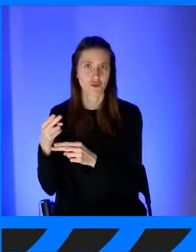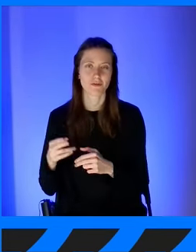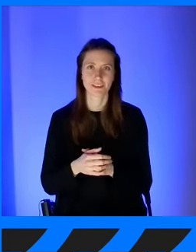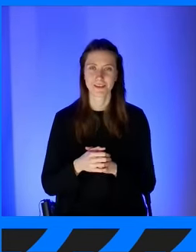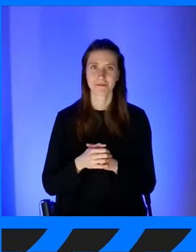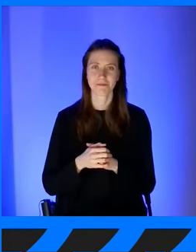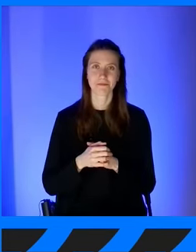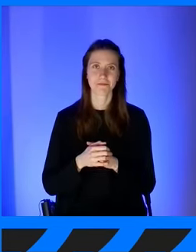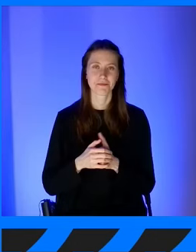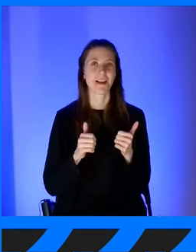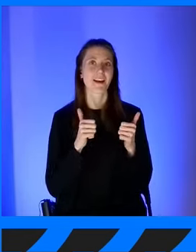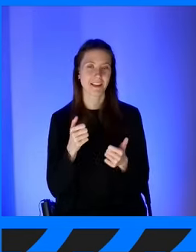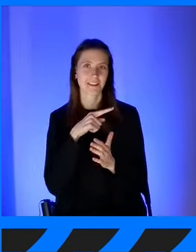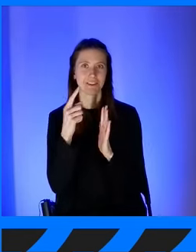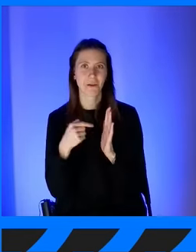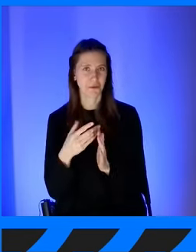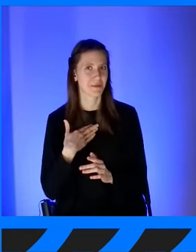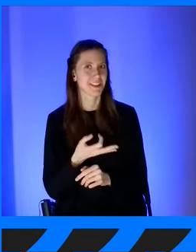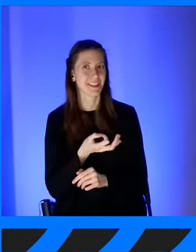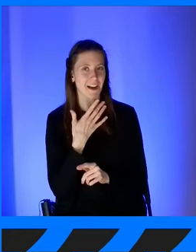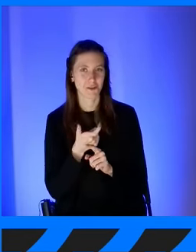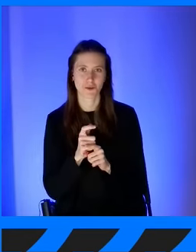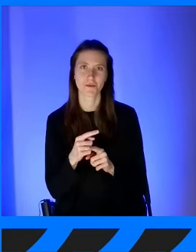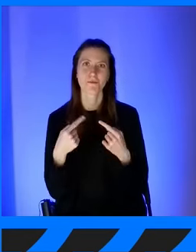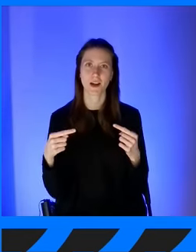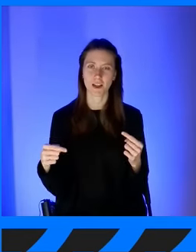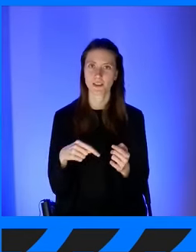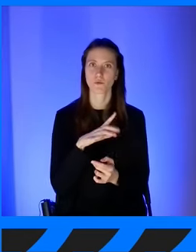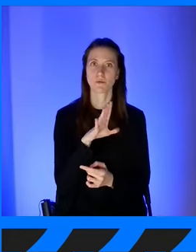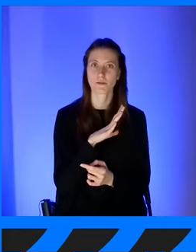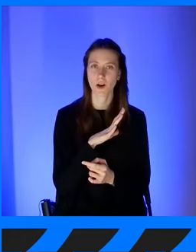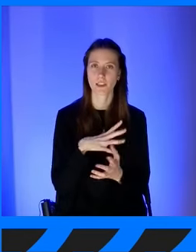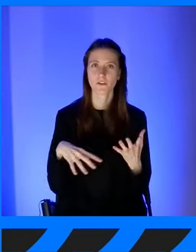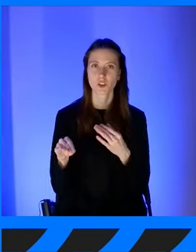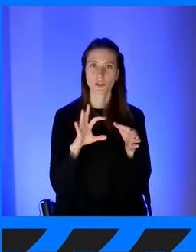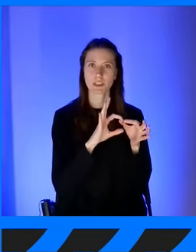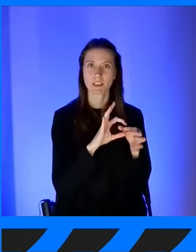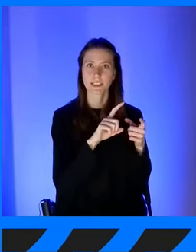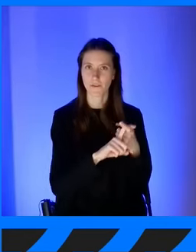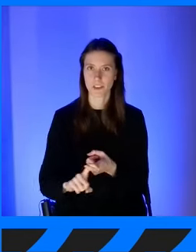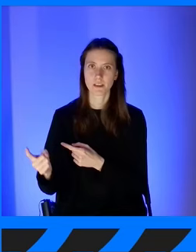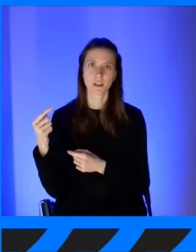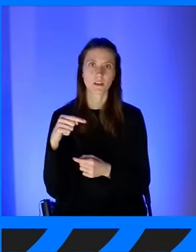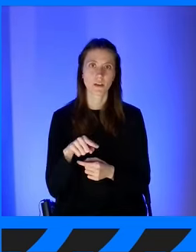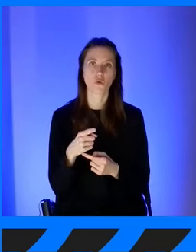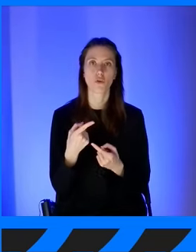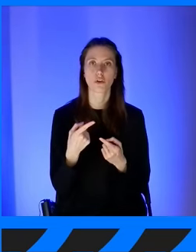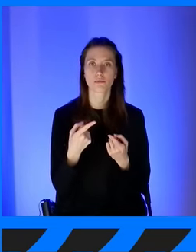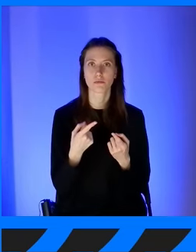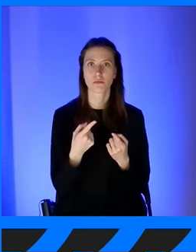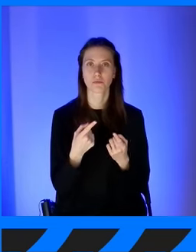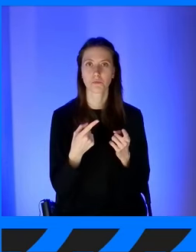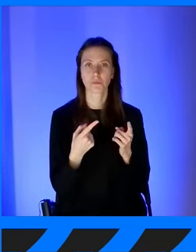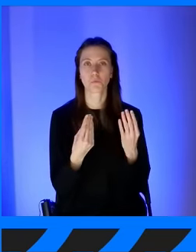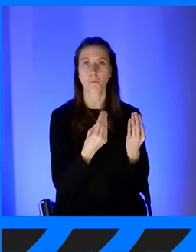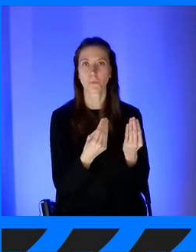нравится В общем смотри по-разному бывает абсолютно то есть всё зависит от того продукта с чем он приходит